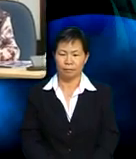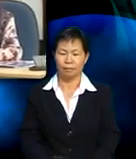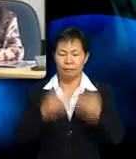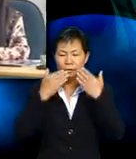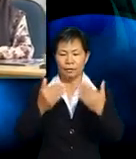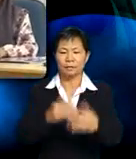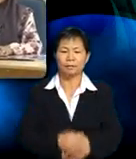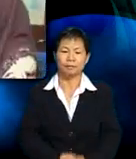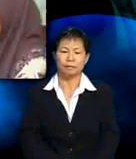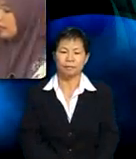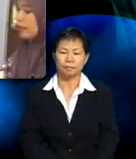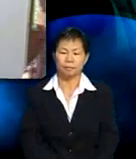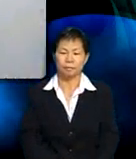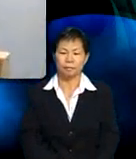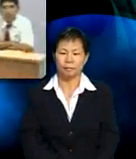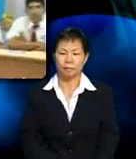Terima kasih Iman.